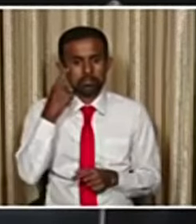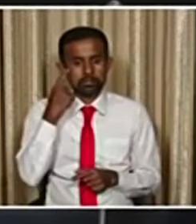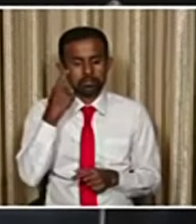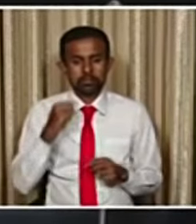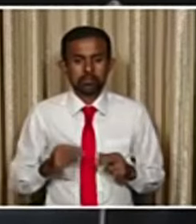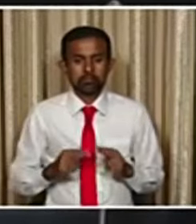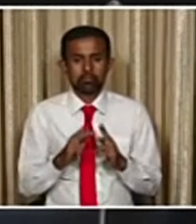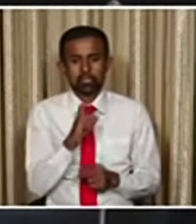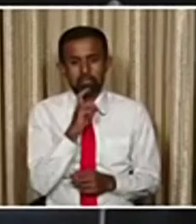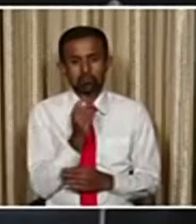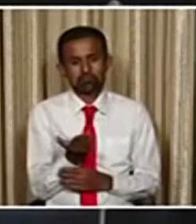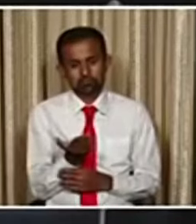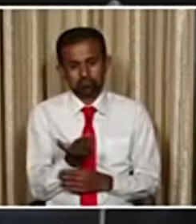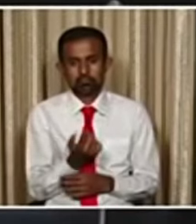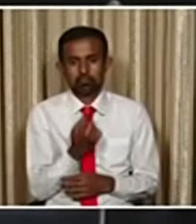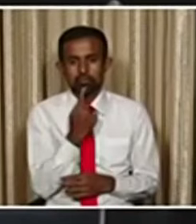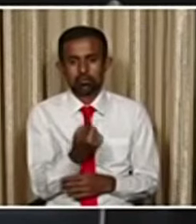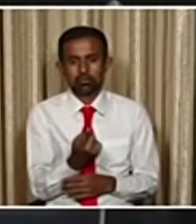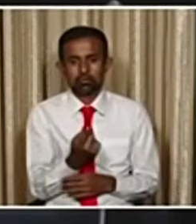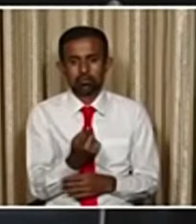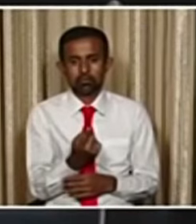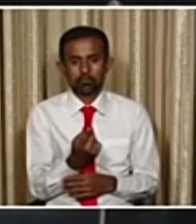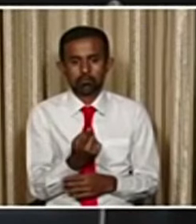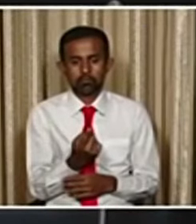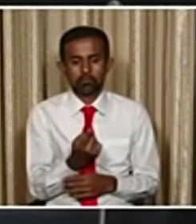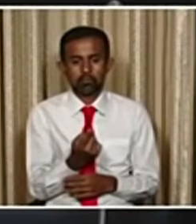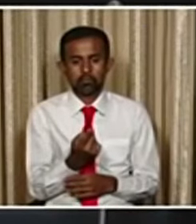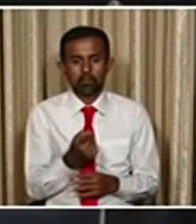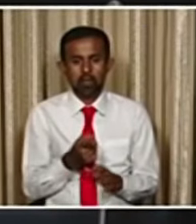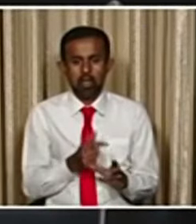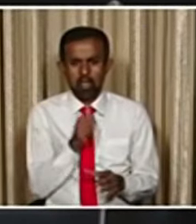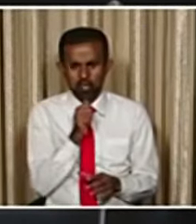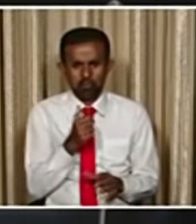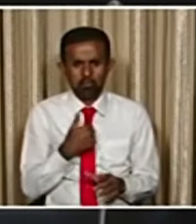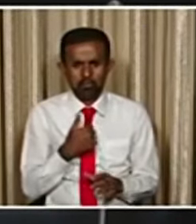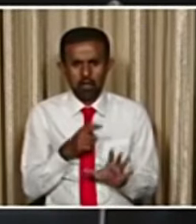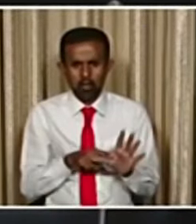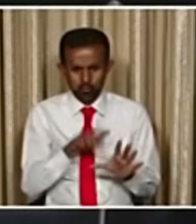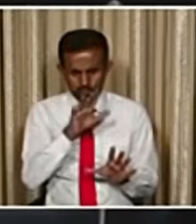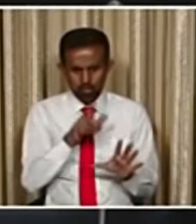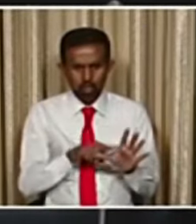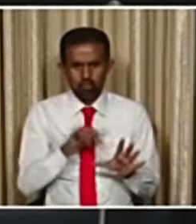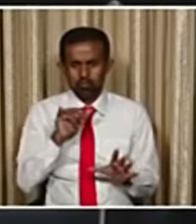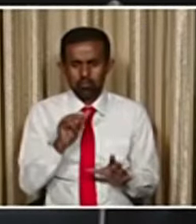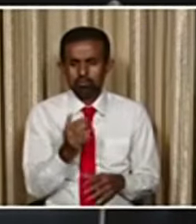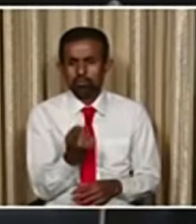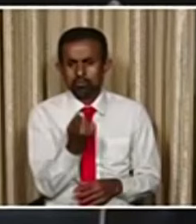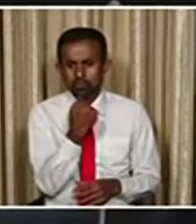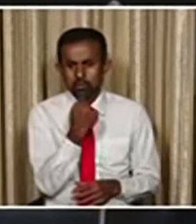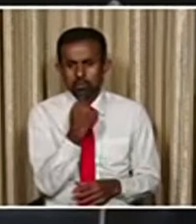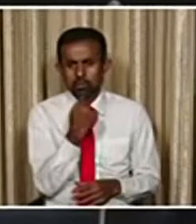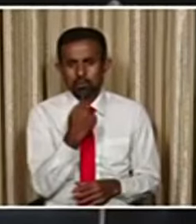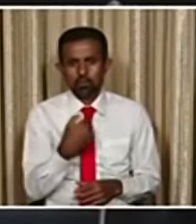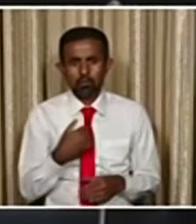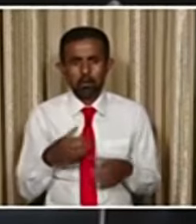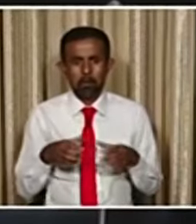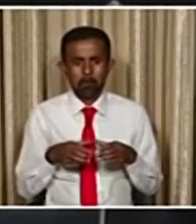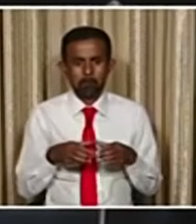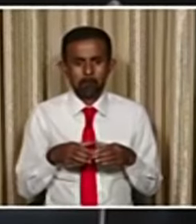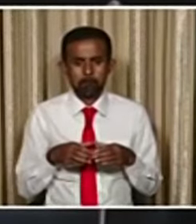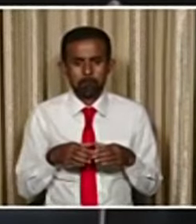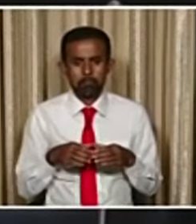එතුමා ශ්‍රේෂ්ඨ අධිකරණයට ඉල්ලීමක් කරා. ඇත්ත වශයෙන්ම මට තියෙන්නේ අවුරුදු 5ක්ද 6ක්ද කියලා. එහිදී අපේ